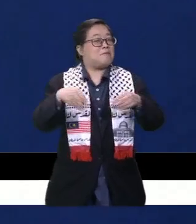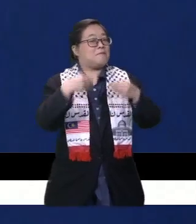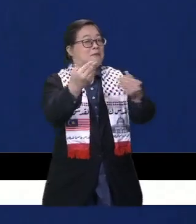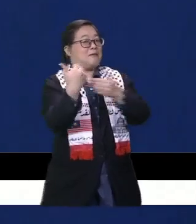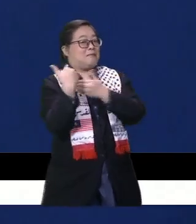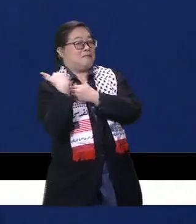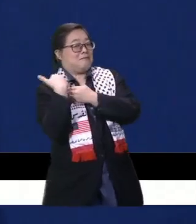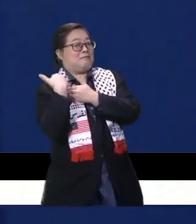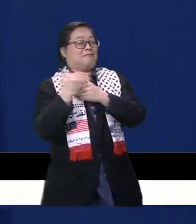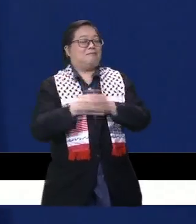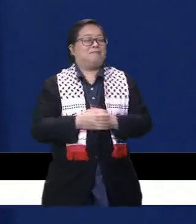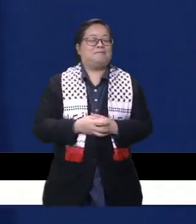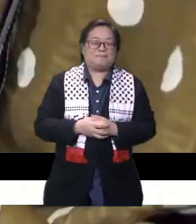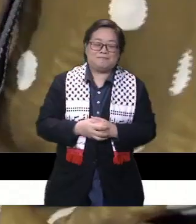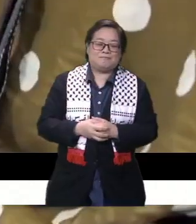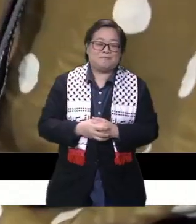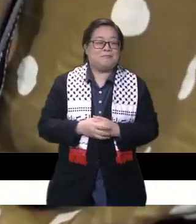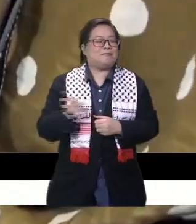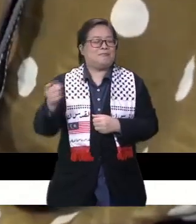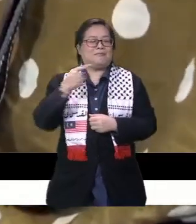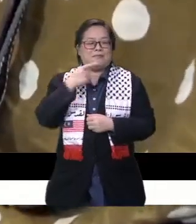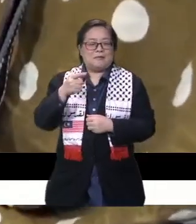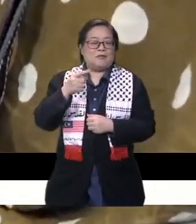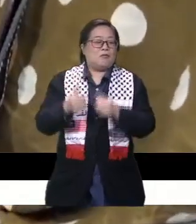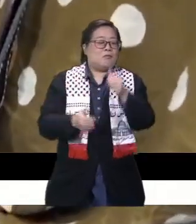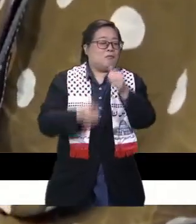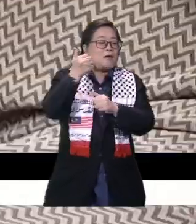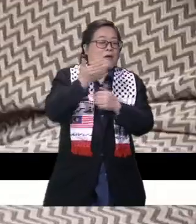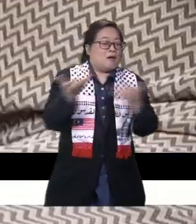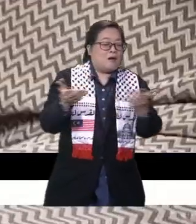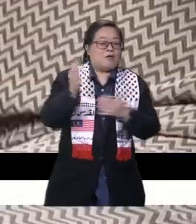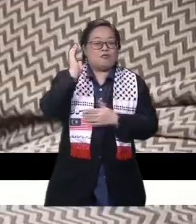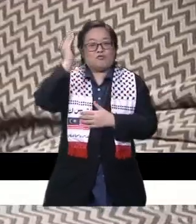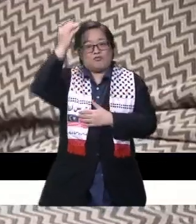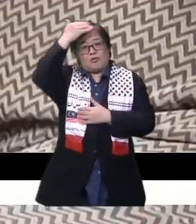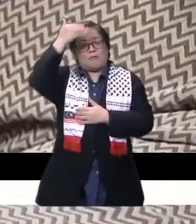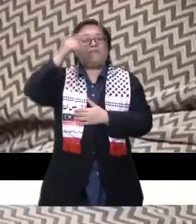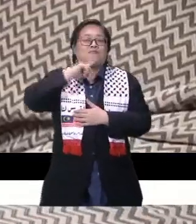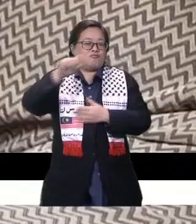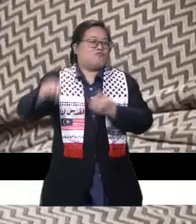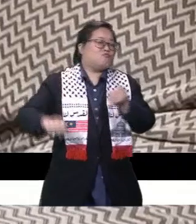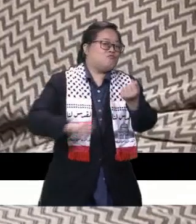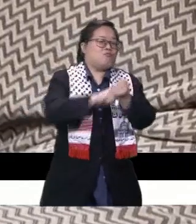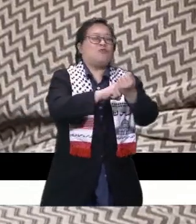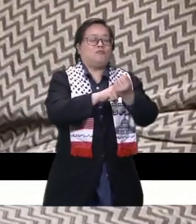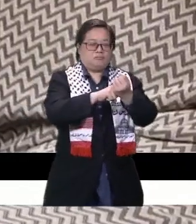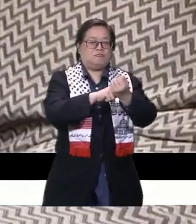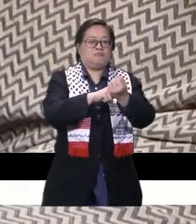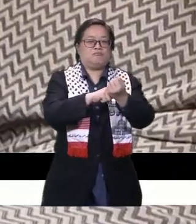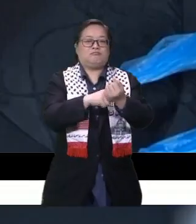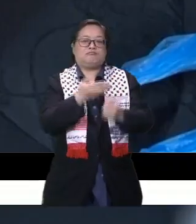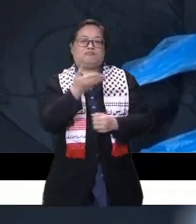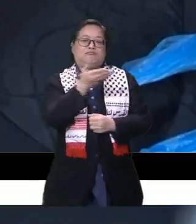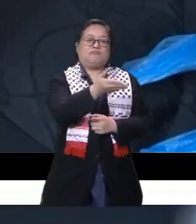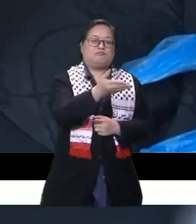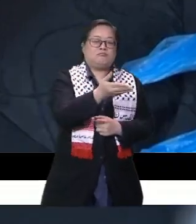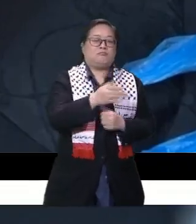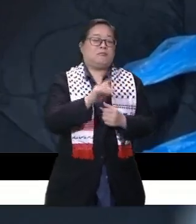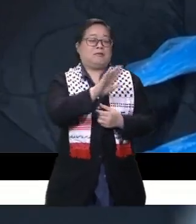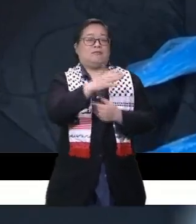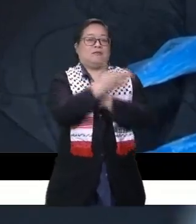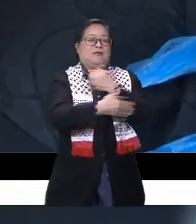oleh rakyat negara uncle Sam itu katanya dengan kemenangan itu juga Trump akan memberikan sokongan tidak berbelah bahagi kepada negara